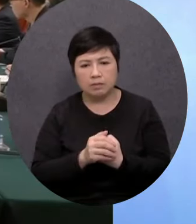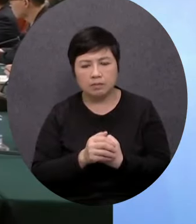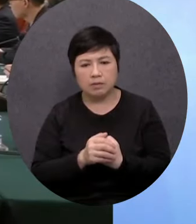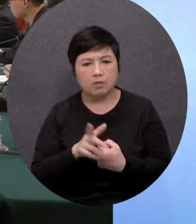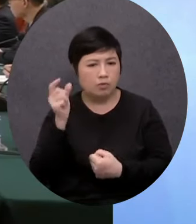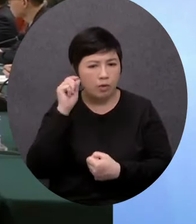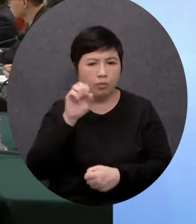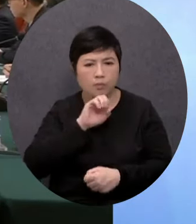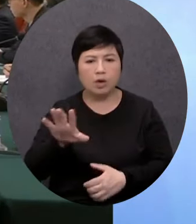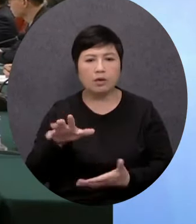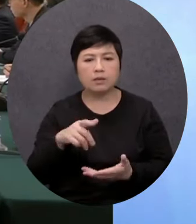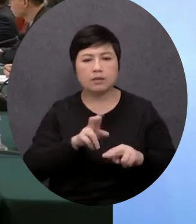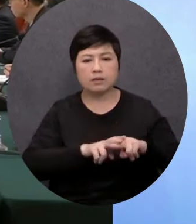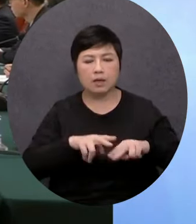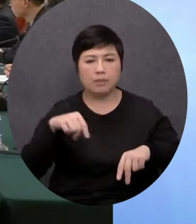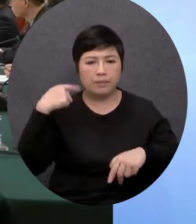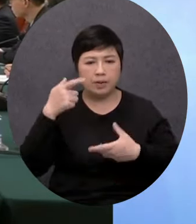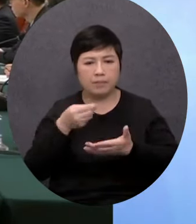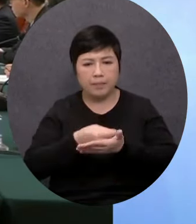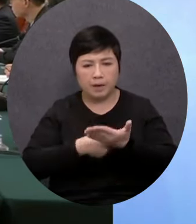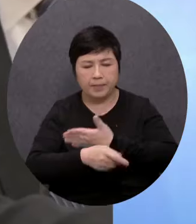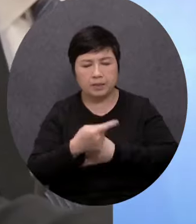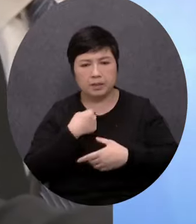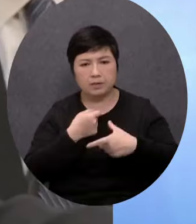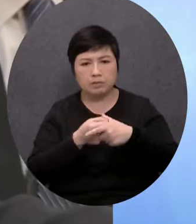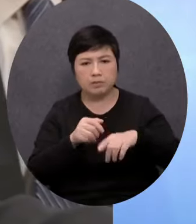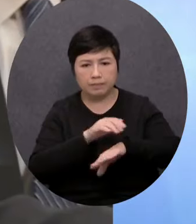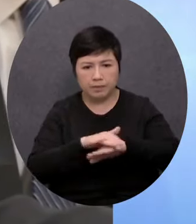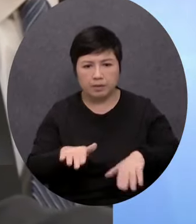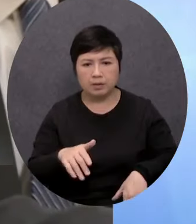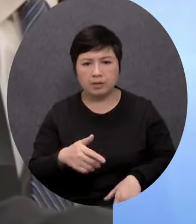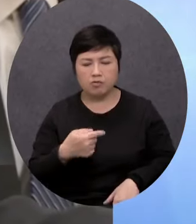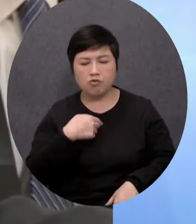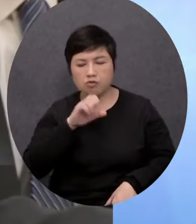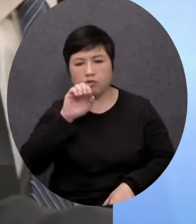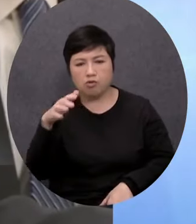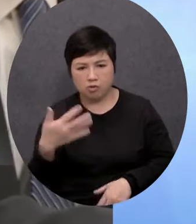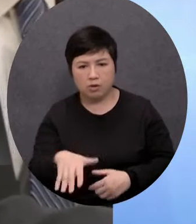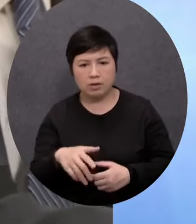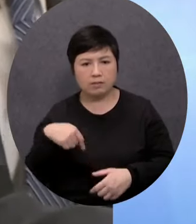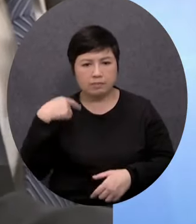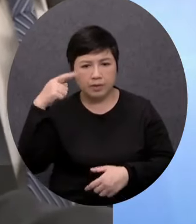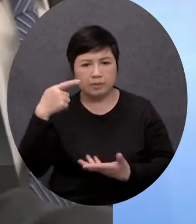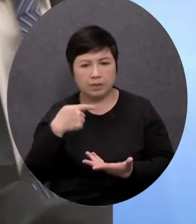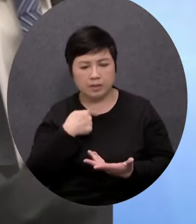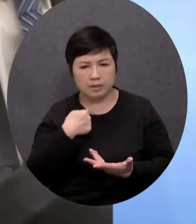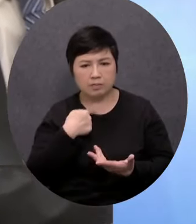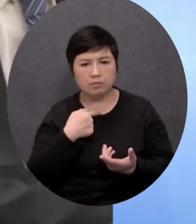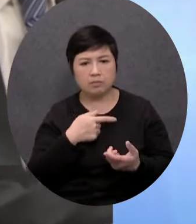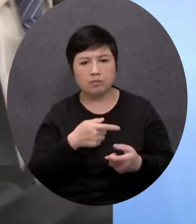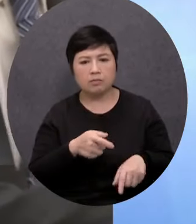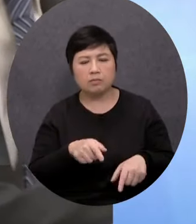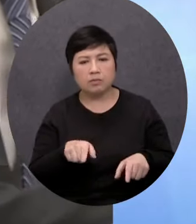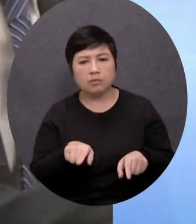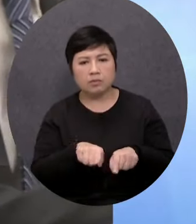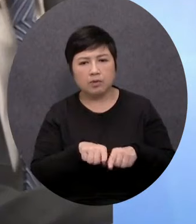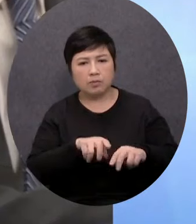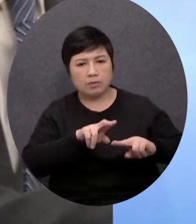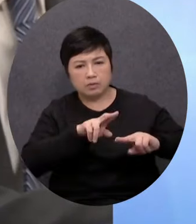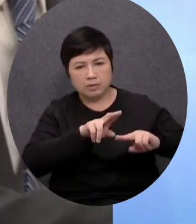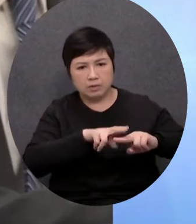伦重申中美贸易必须公平。 As I have said, the United States seeks a healthy